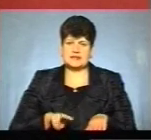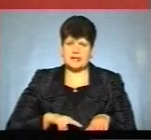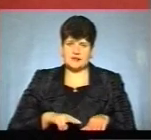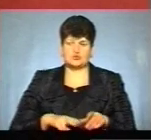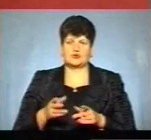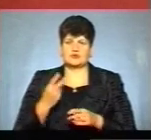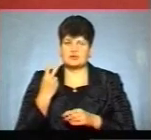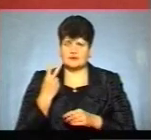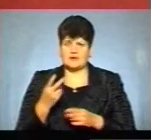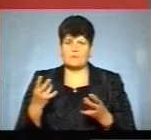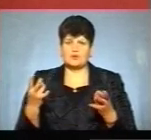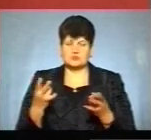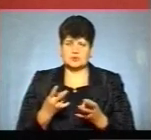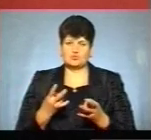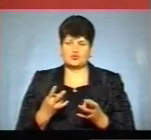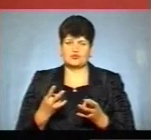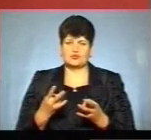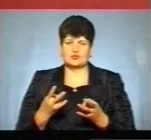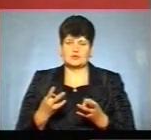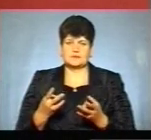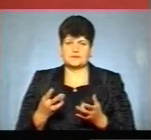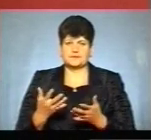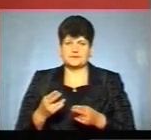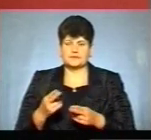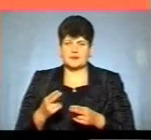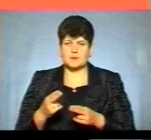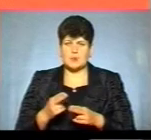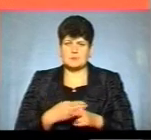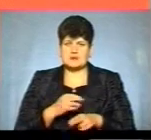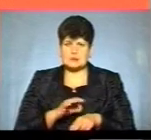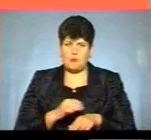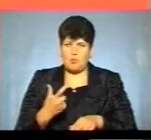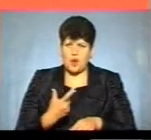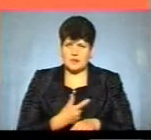із них потребують знеболення наркотичними речовинами.